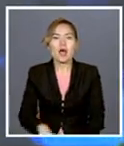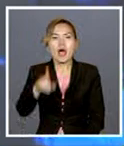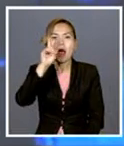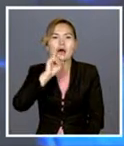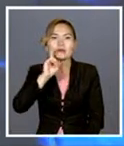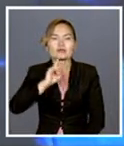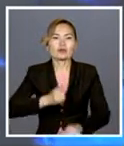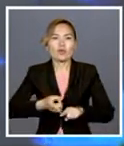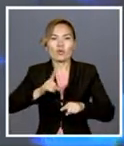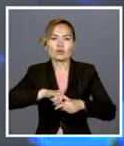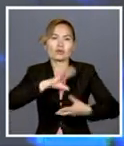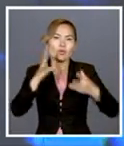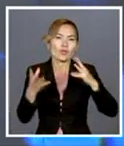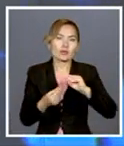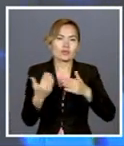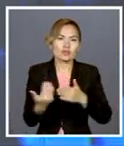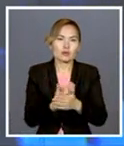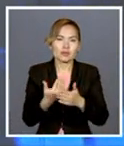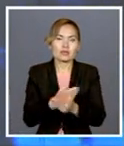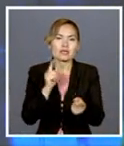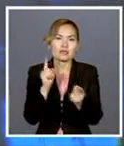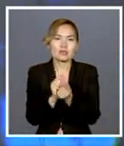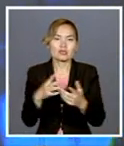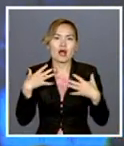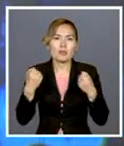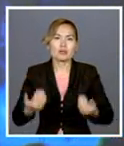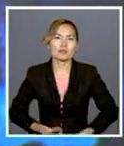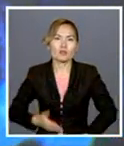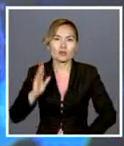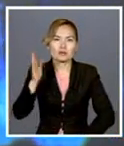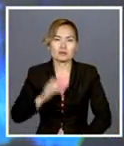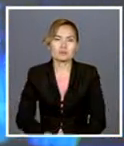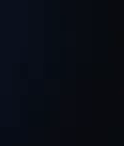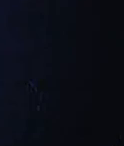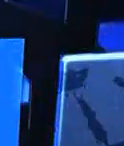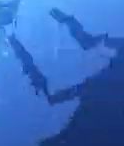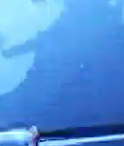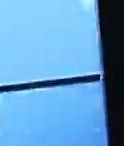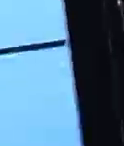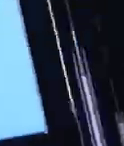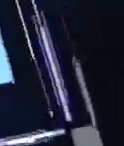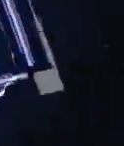Кешкі ақпараттың сіздерге жеткізер жаңалықтары осындай болды. Ұлттық арна қосулы болсын.